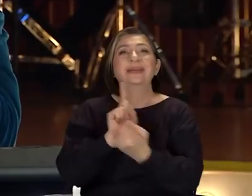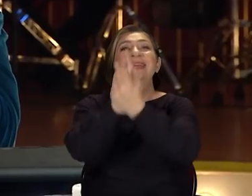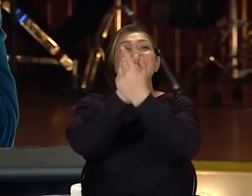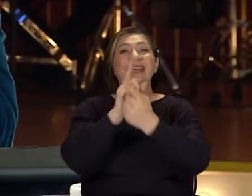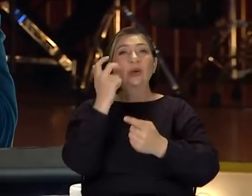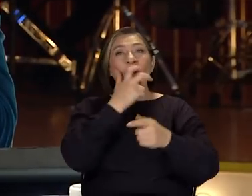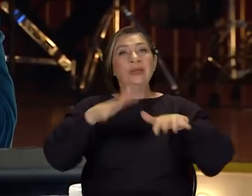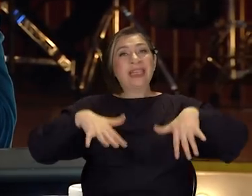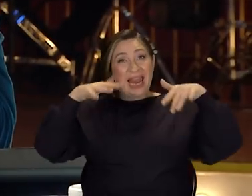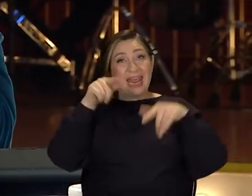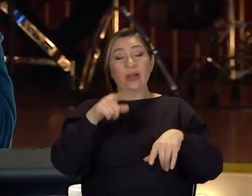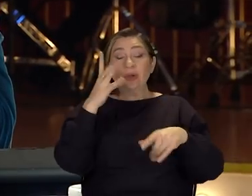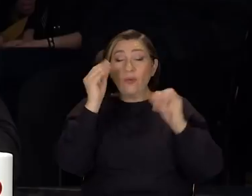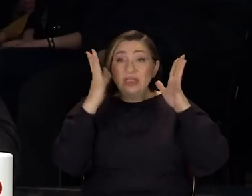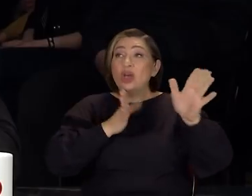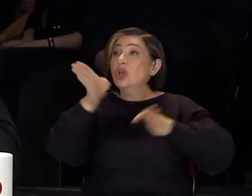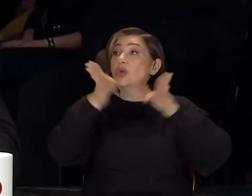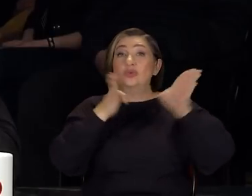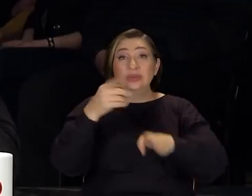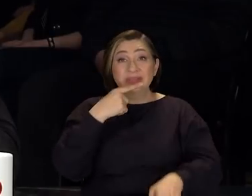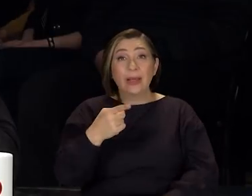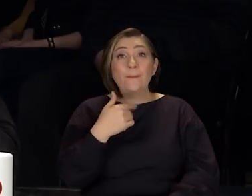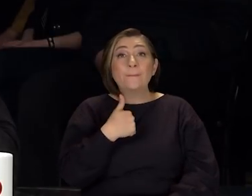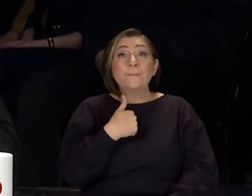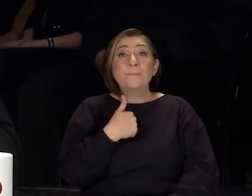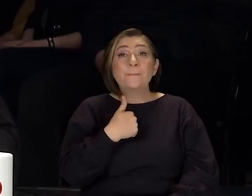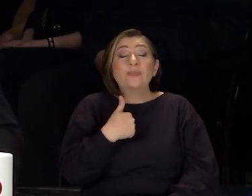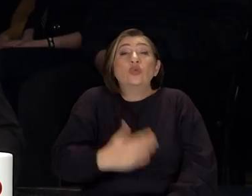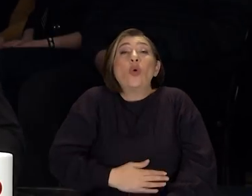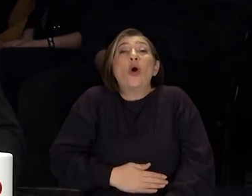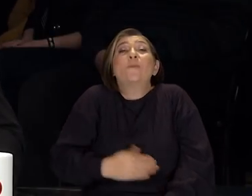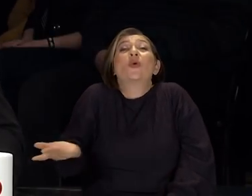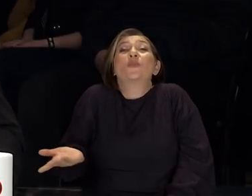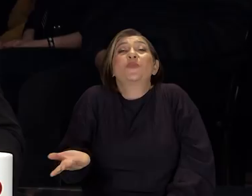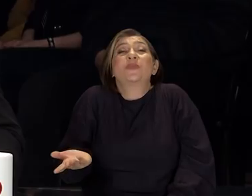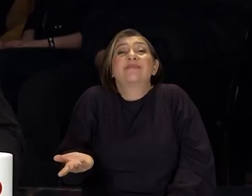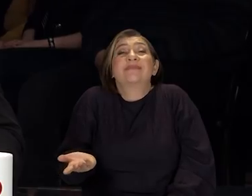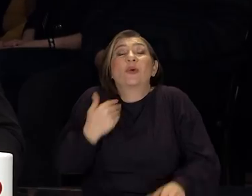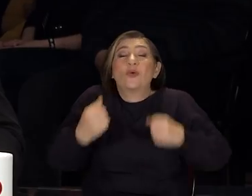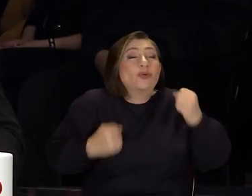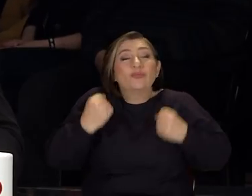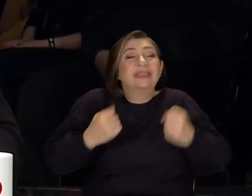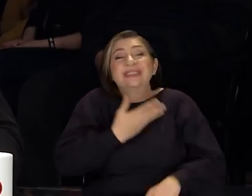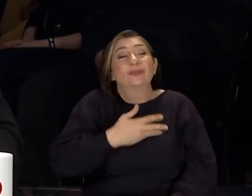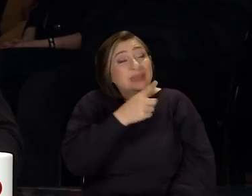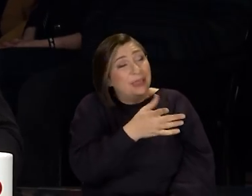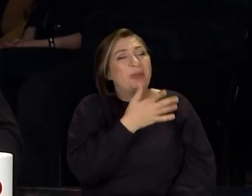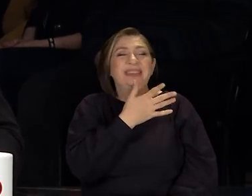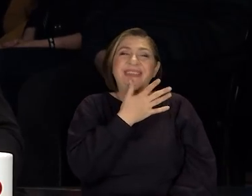için konserleri, neden bu kadar çok koşuyorsun dediklerinde de ben doyamıyorum ki. Yani koşmaya. Siz de